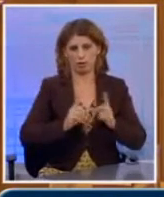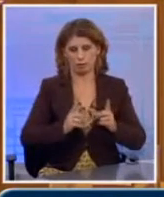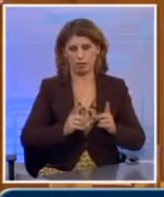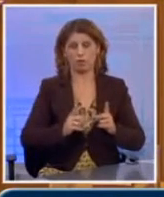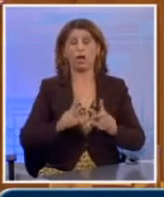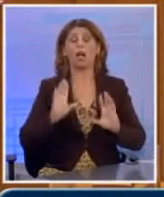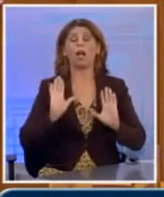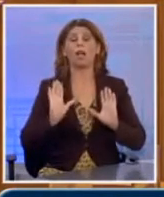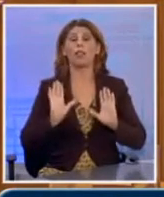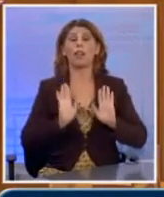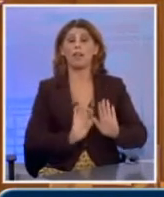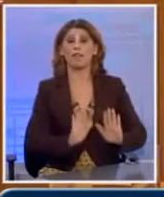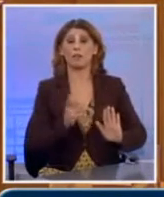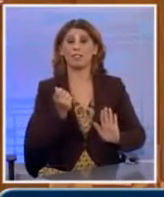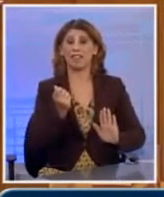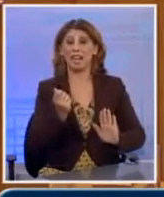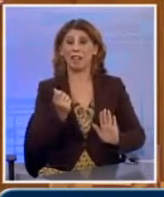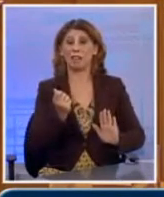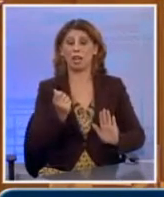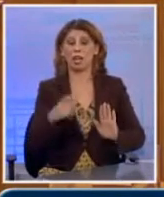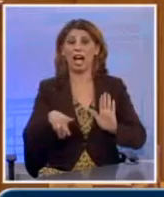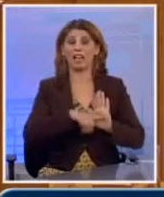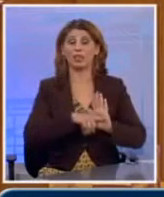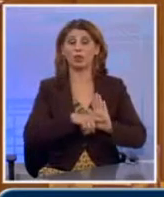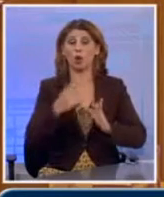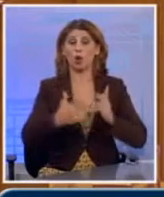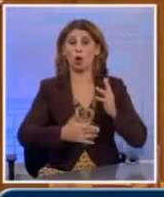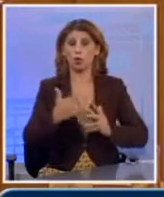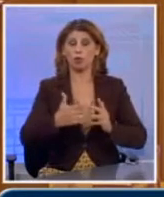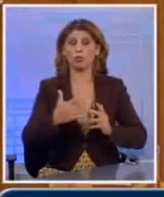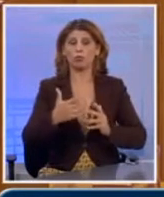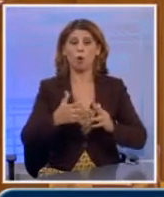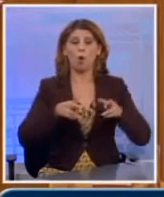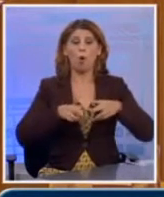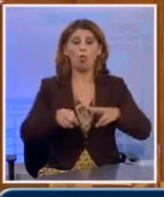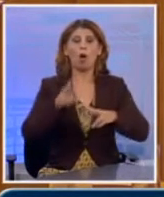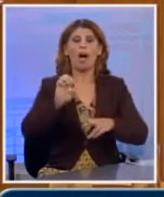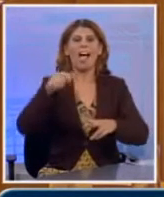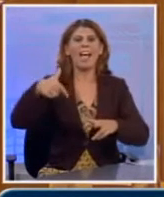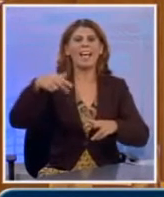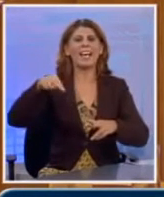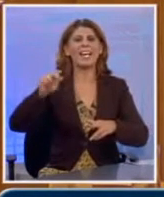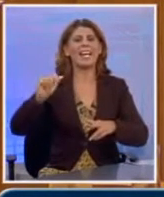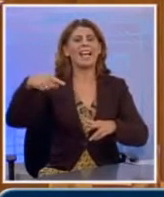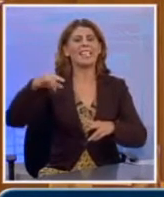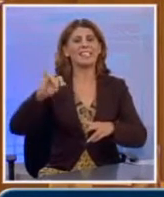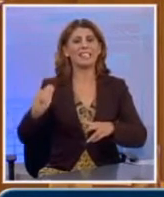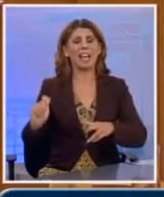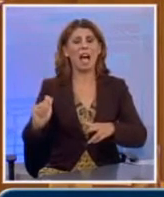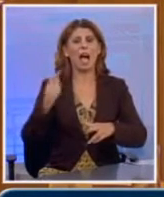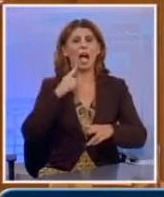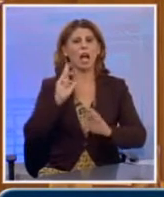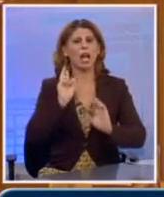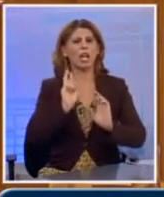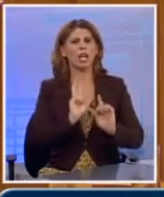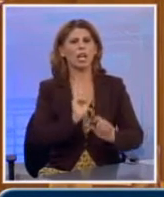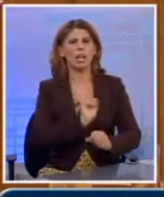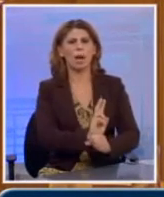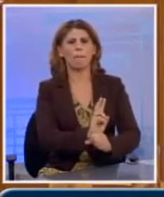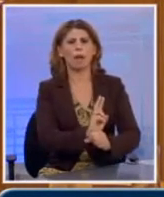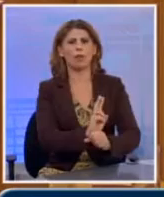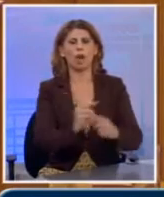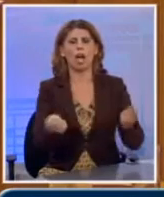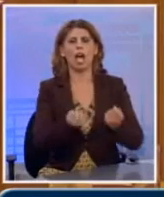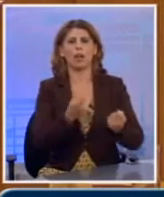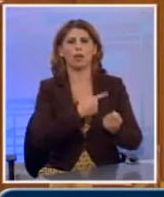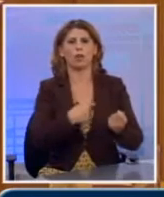Δεν αφήνουμε τα λεφτά των αρνητικών λογαριασμών της Εγνατίας να μένουν στους εργολάβους όπως